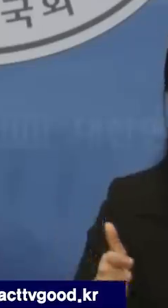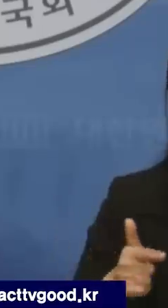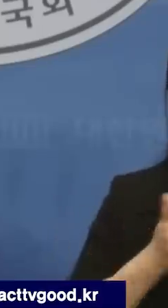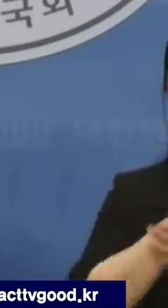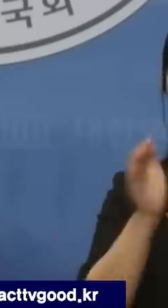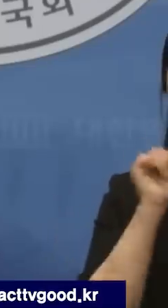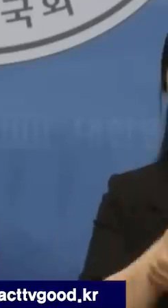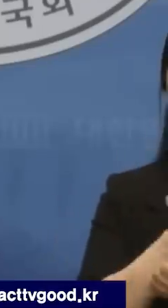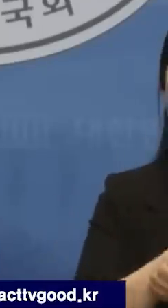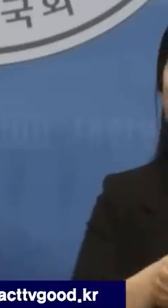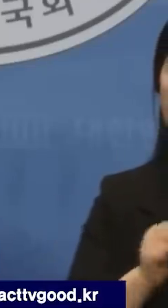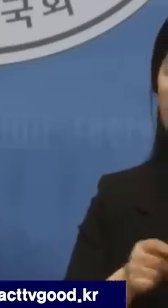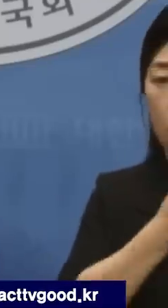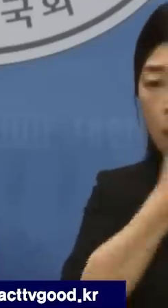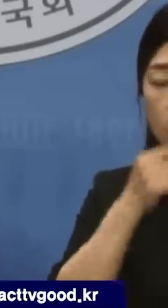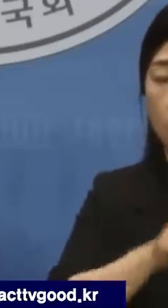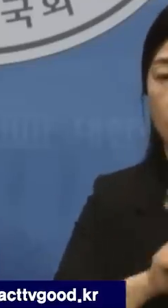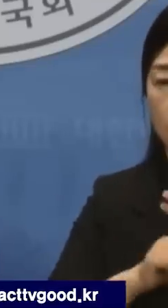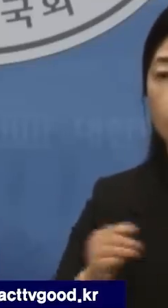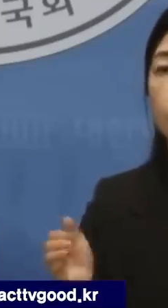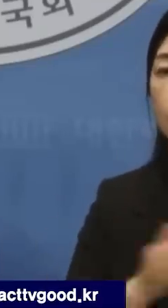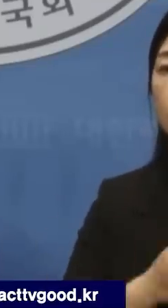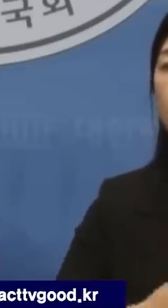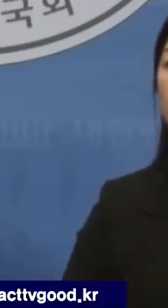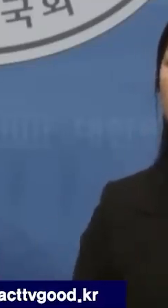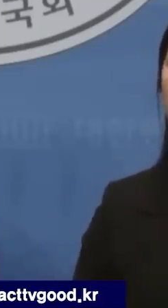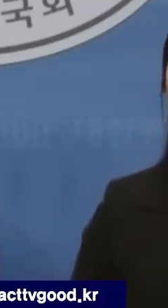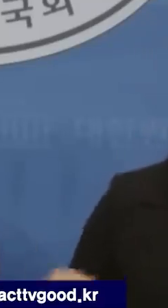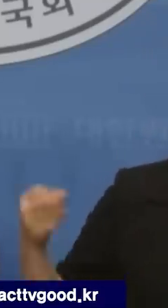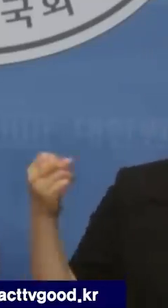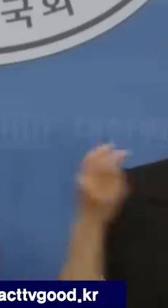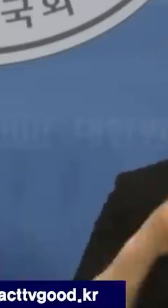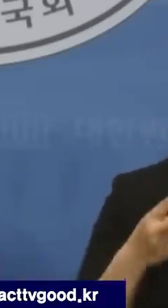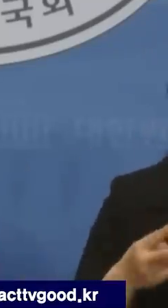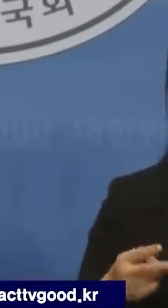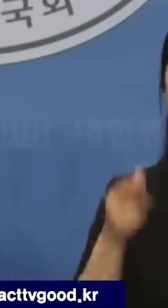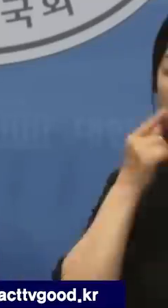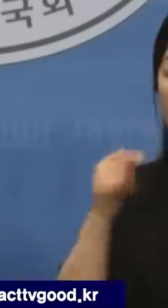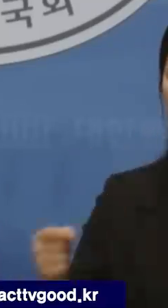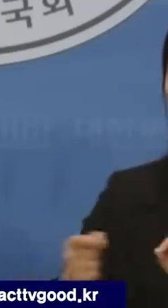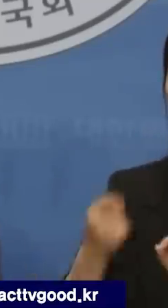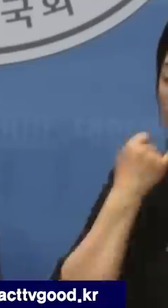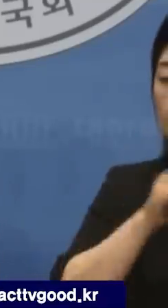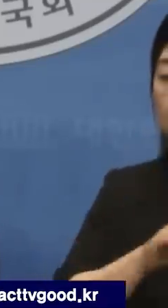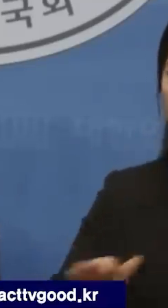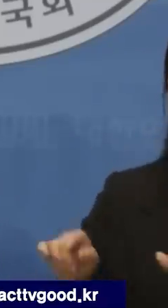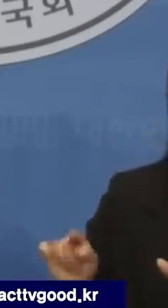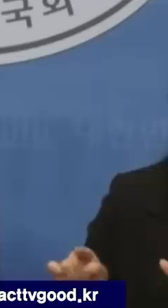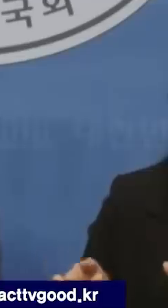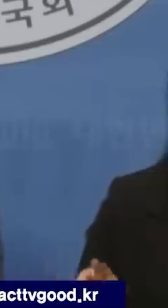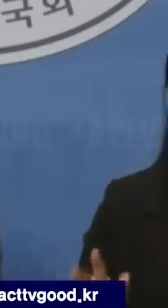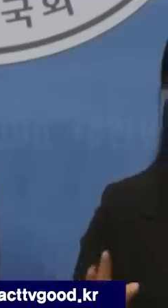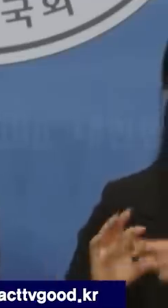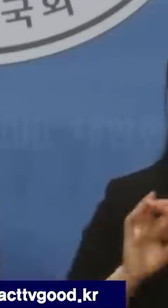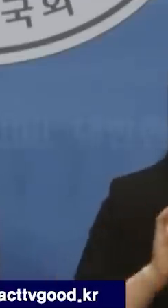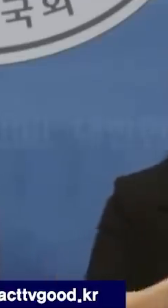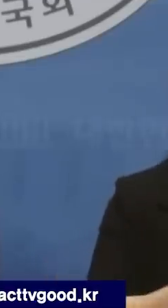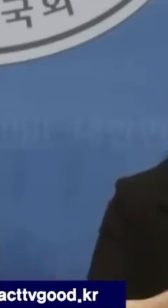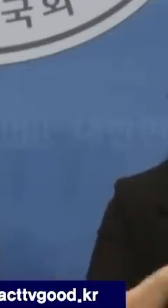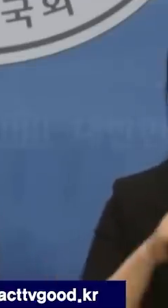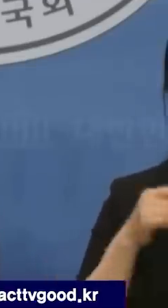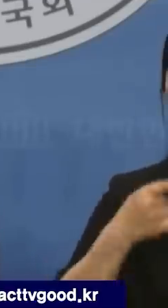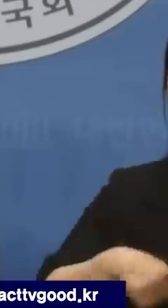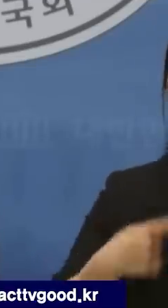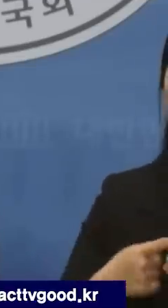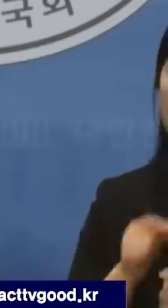광범위한 방사능 오염이 확인되었다. 또한 후쿠시마 인근 해역에서는 여전히 방사능에